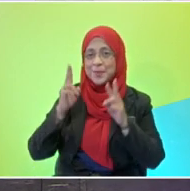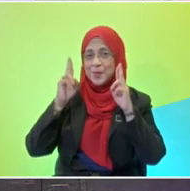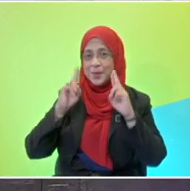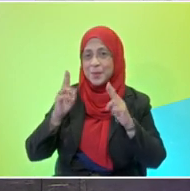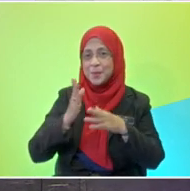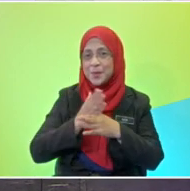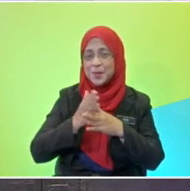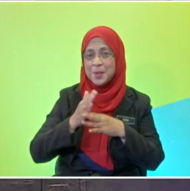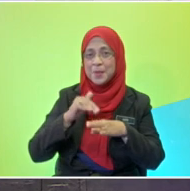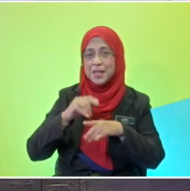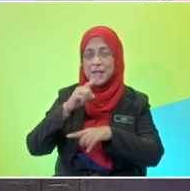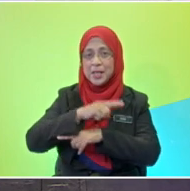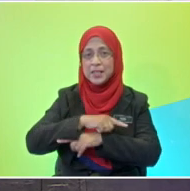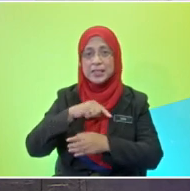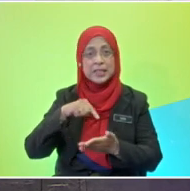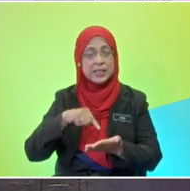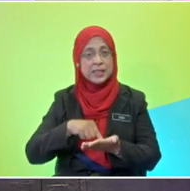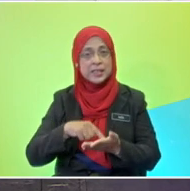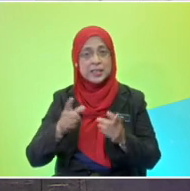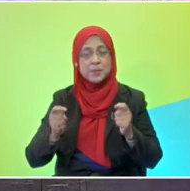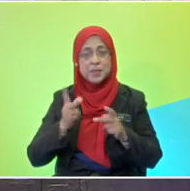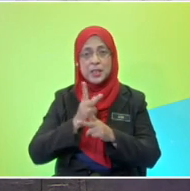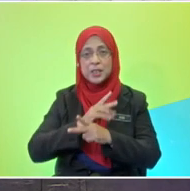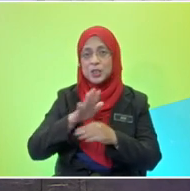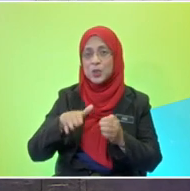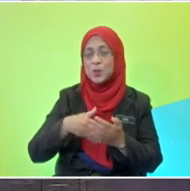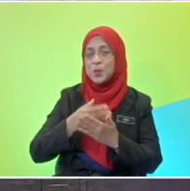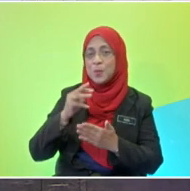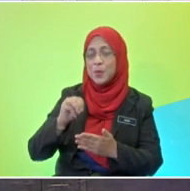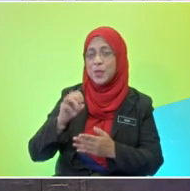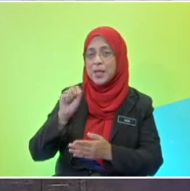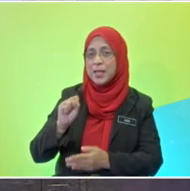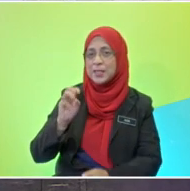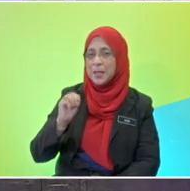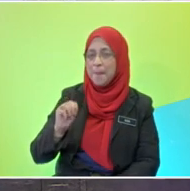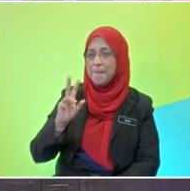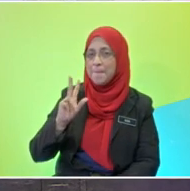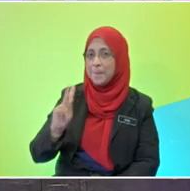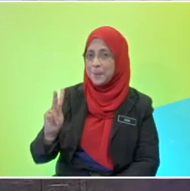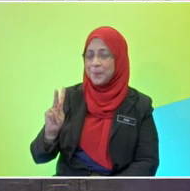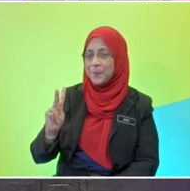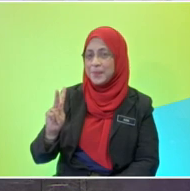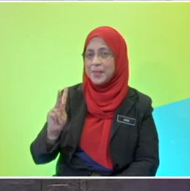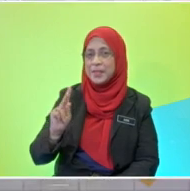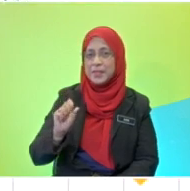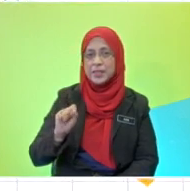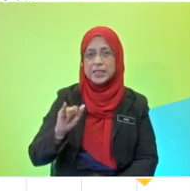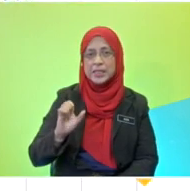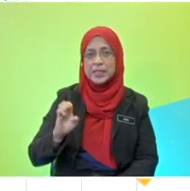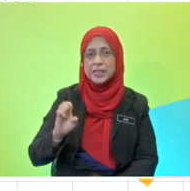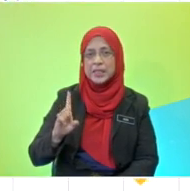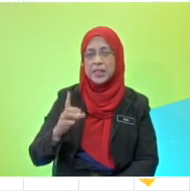berfungsi dan pada hari ini dan terima kasih juga kepada semua murid-murid daripada Sekolah Menengah ee kebangsaan saya Abu Bakar